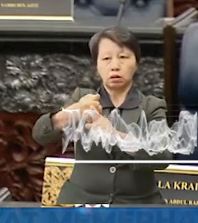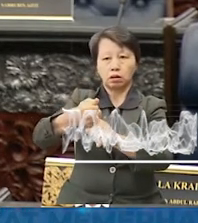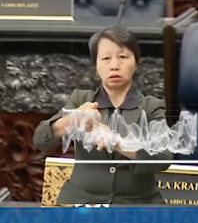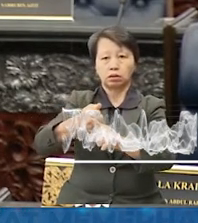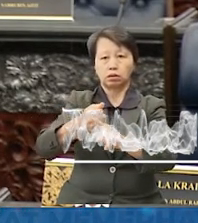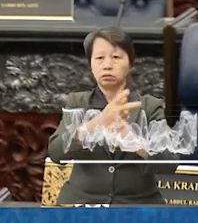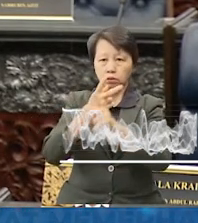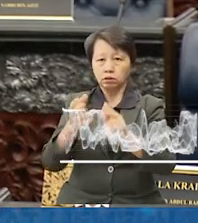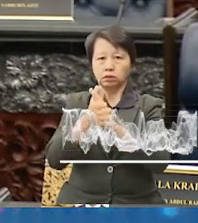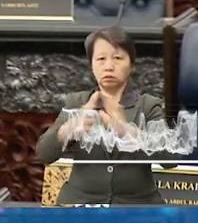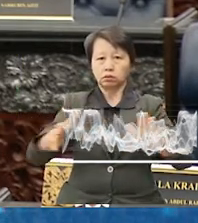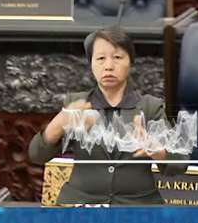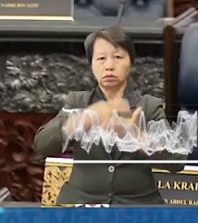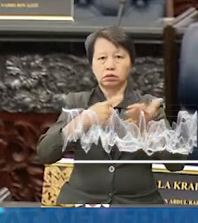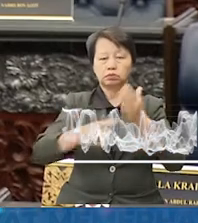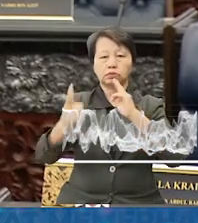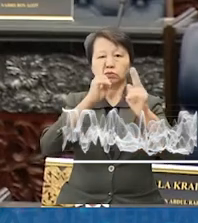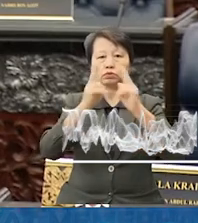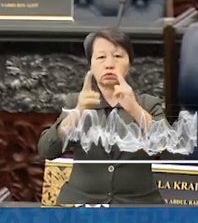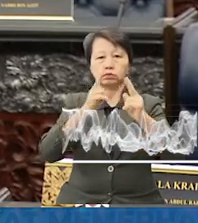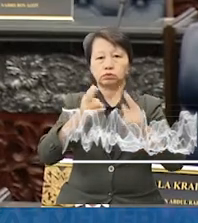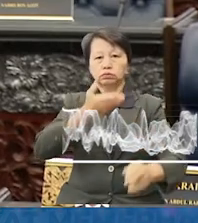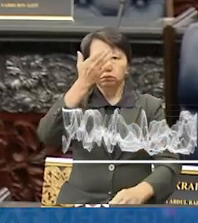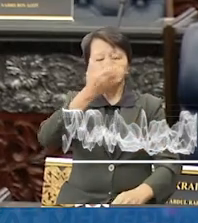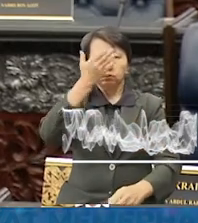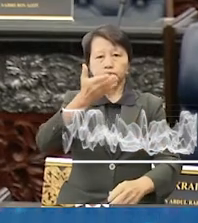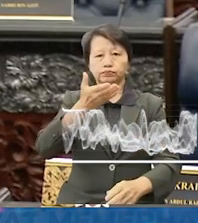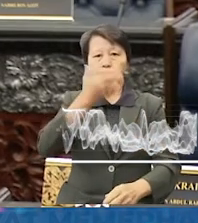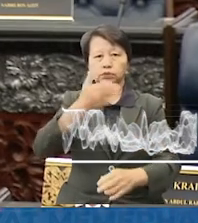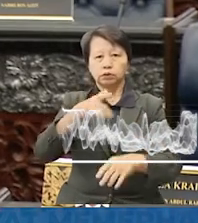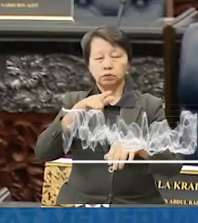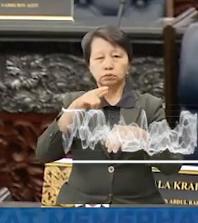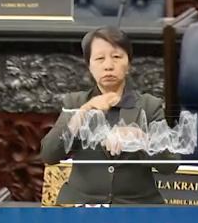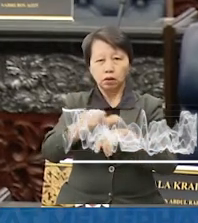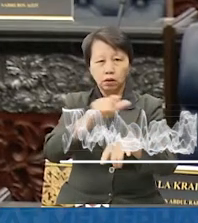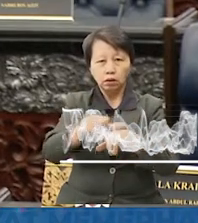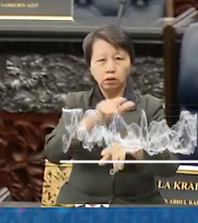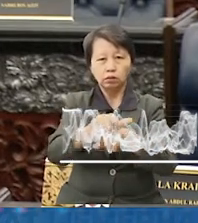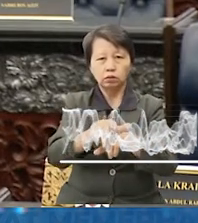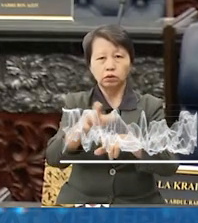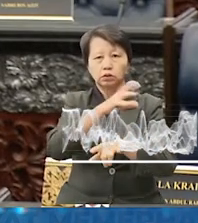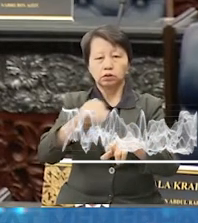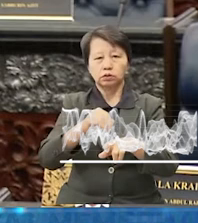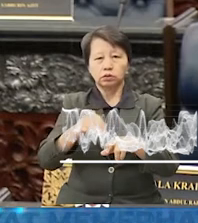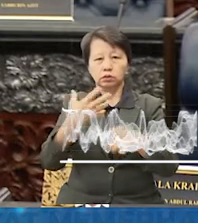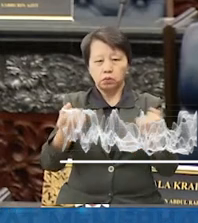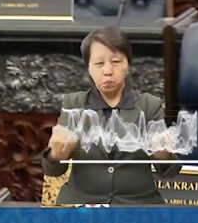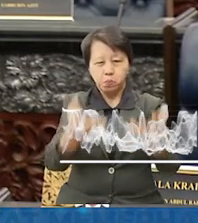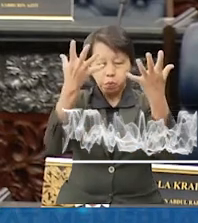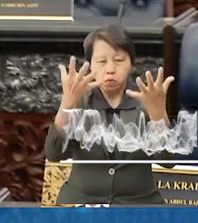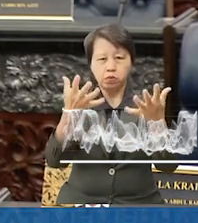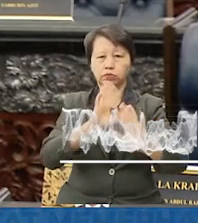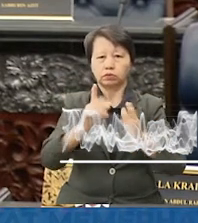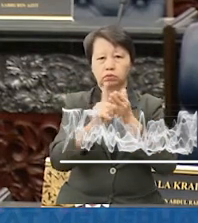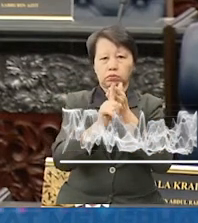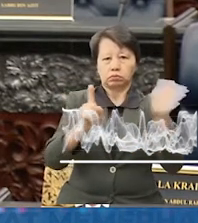menjaga keselamatan daripada sebarang ucapan yang berbau hasutan dan provokatif, supaya tidak